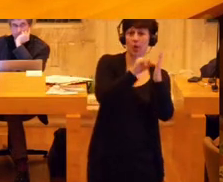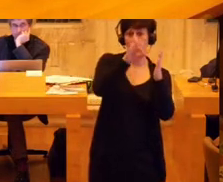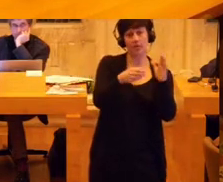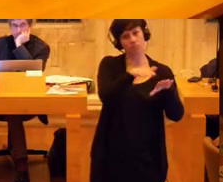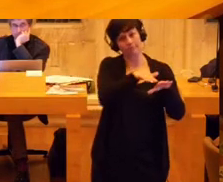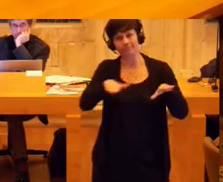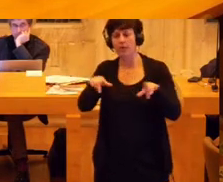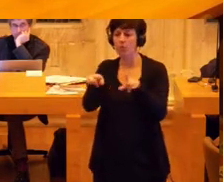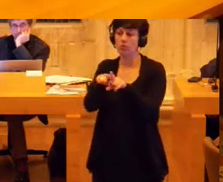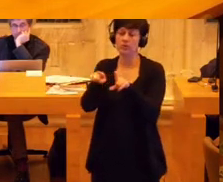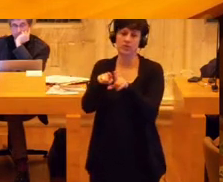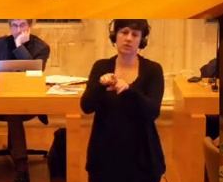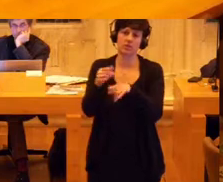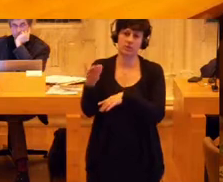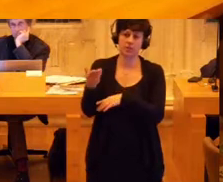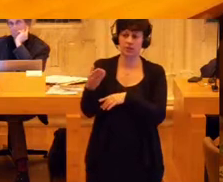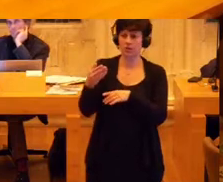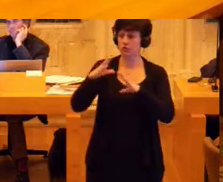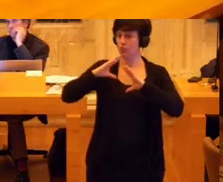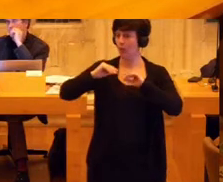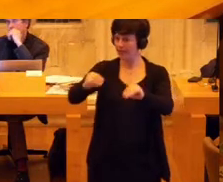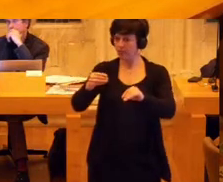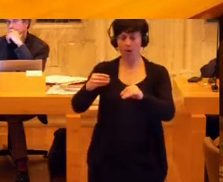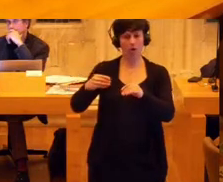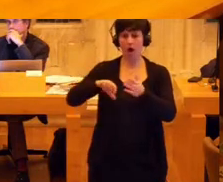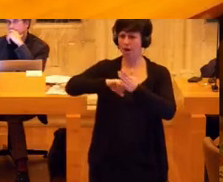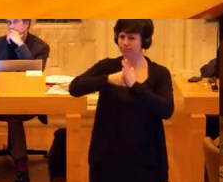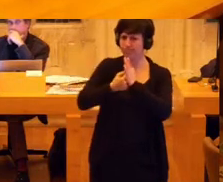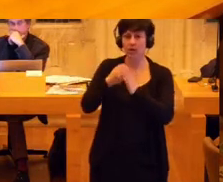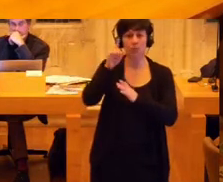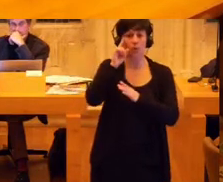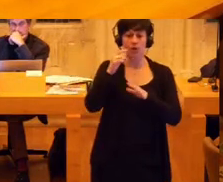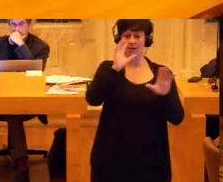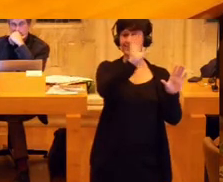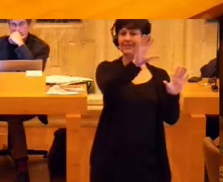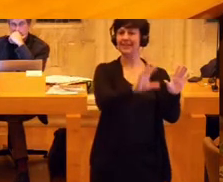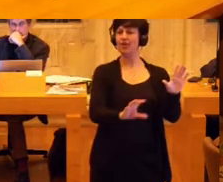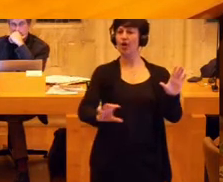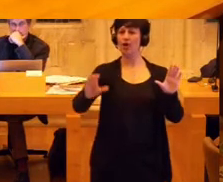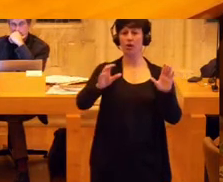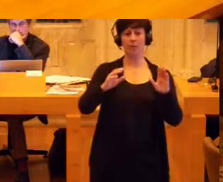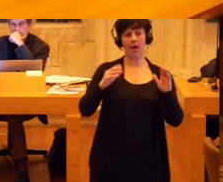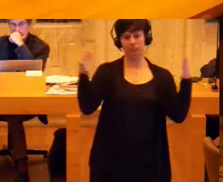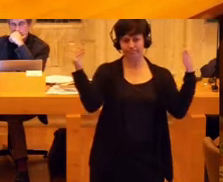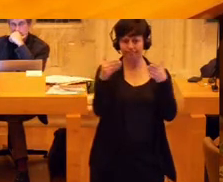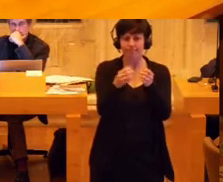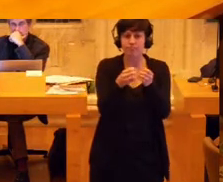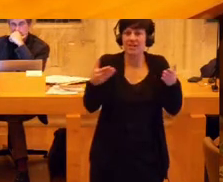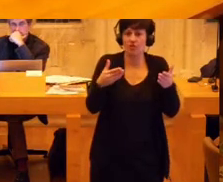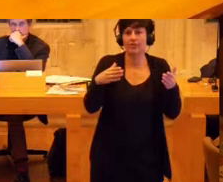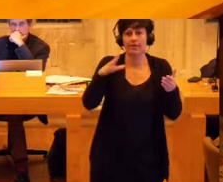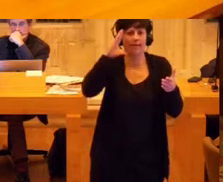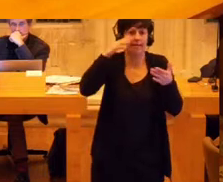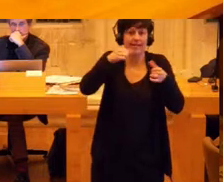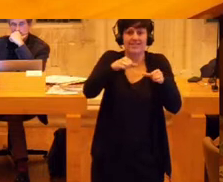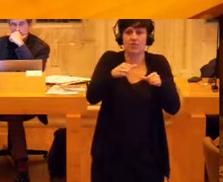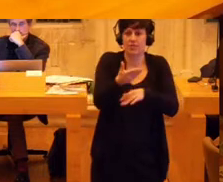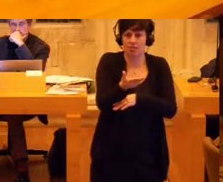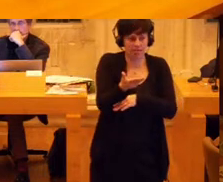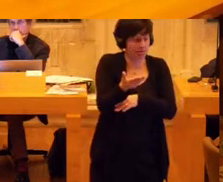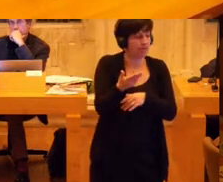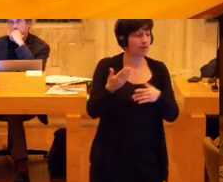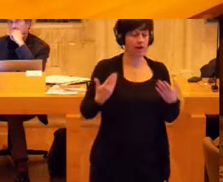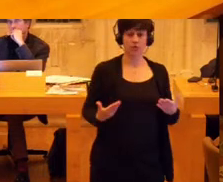retrouver sur le terrain, puisque dans les secteurs à majorité résidentielle, par exemple, les publicités sur mur sont